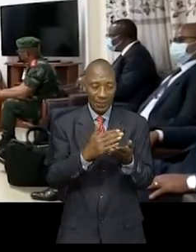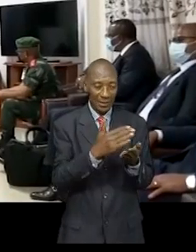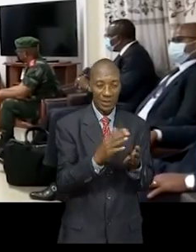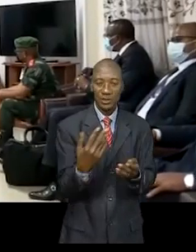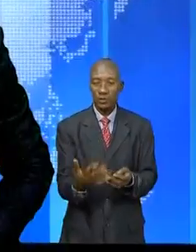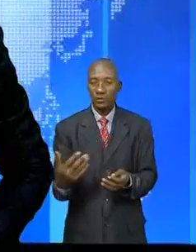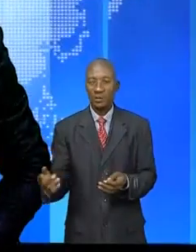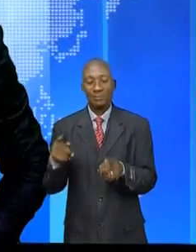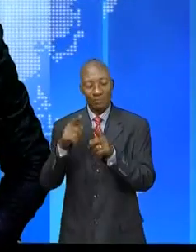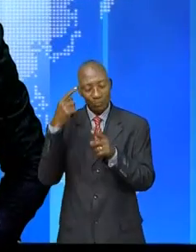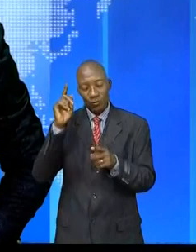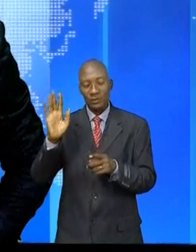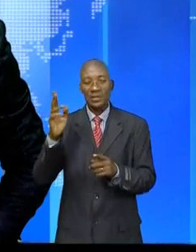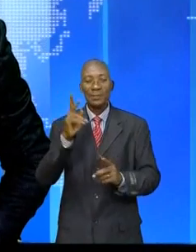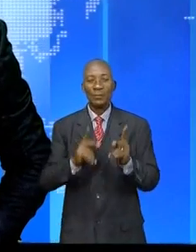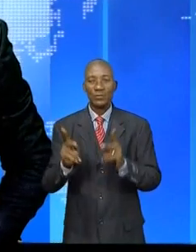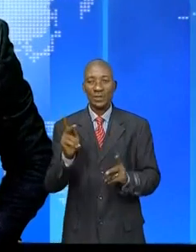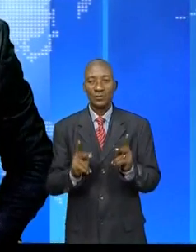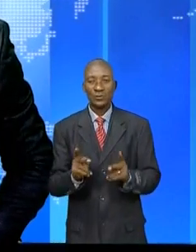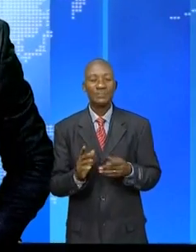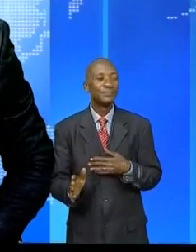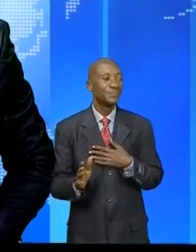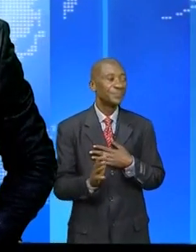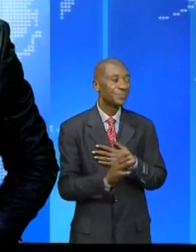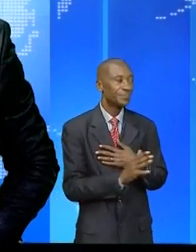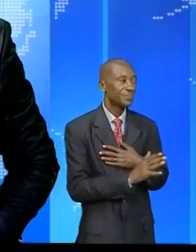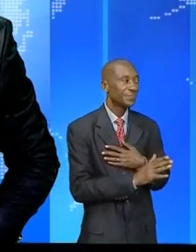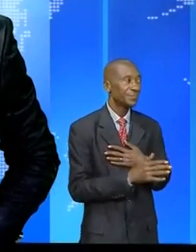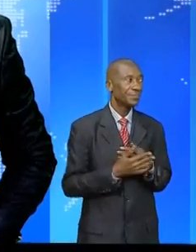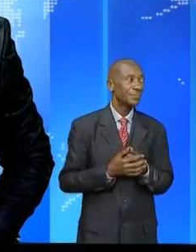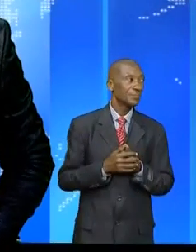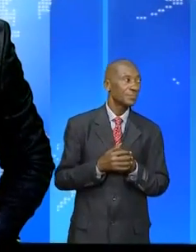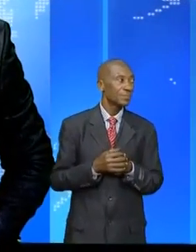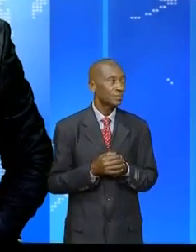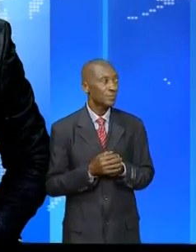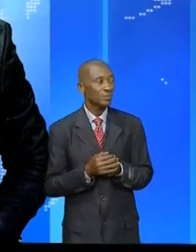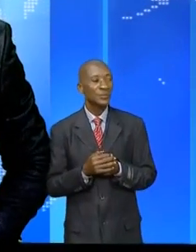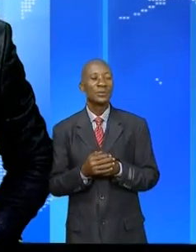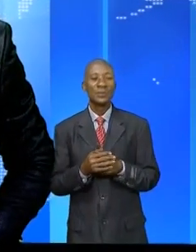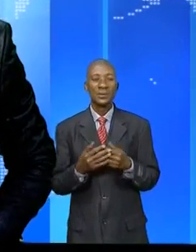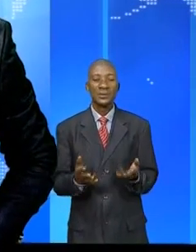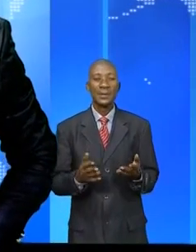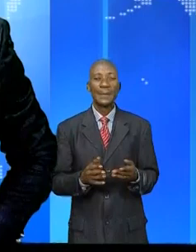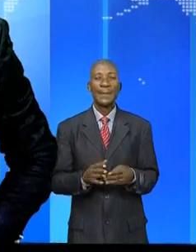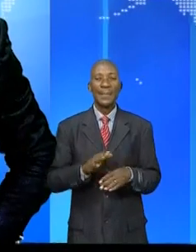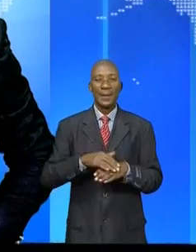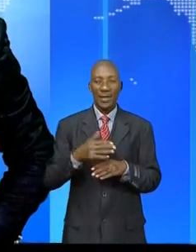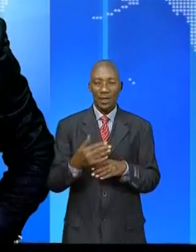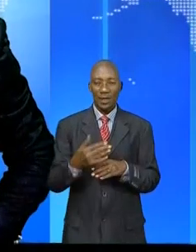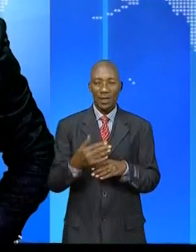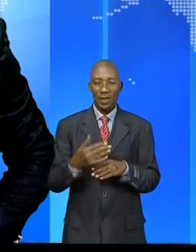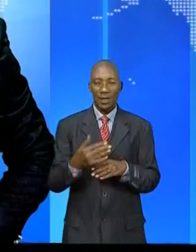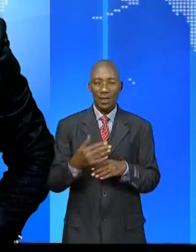population. Et le Congo-Brazzaville fait partie des partenaires de la République démocratique du Congo qui fait montre de leur compassion pour